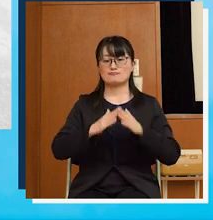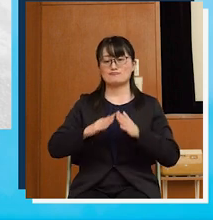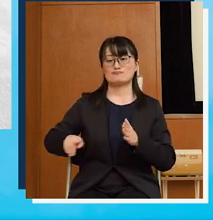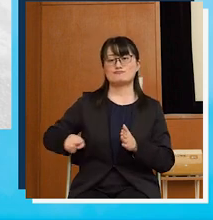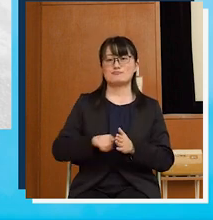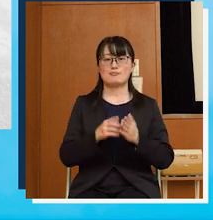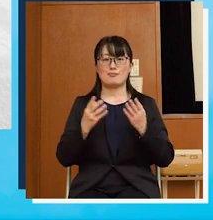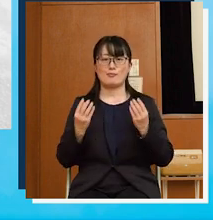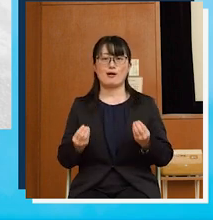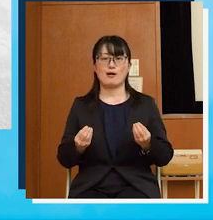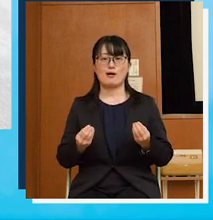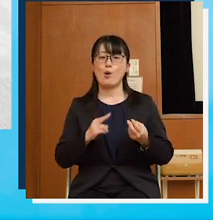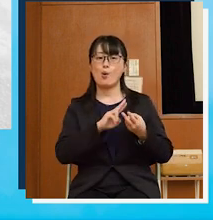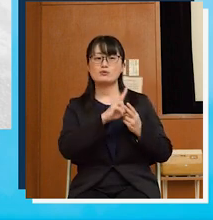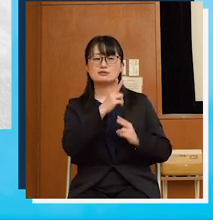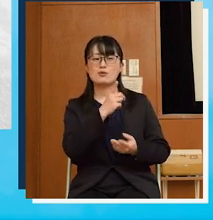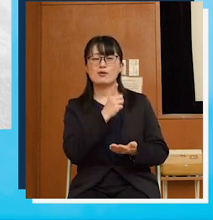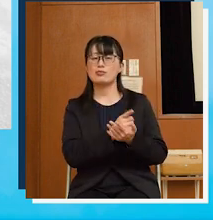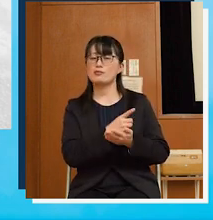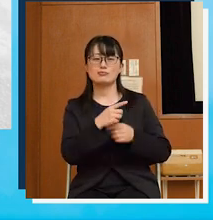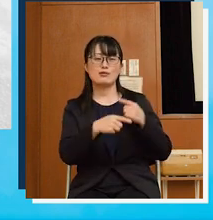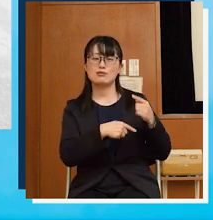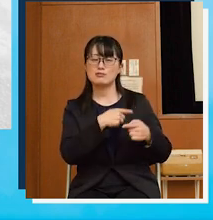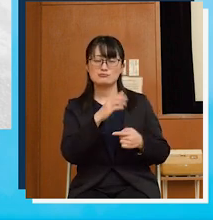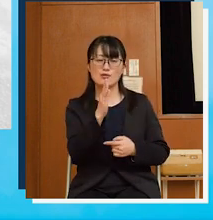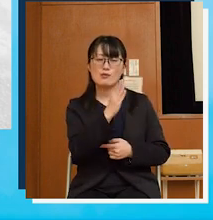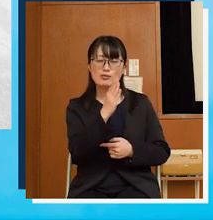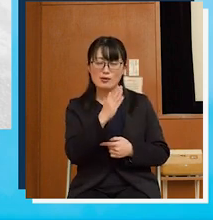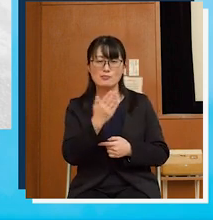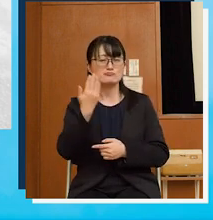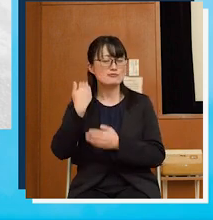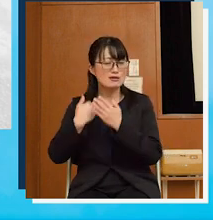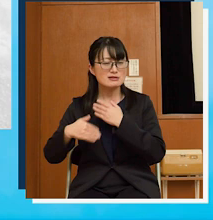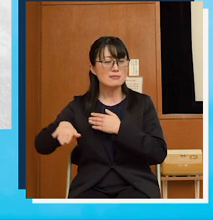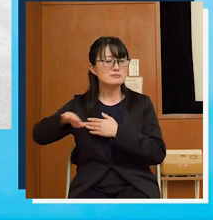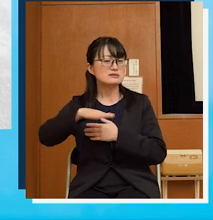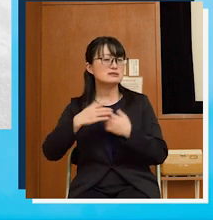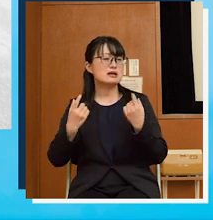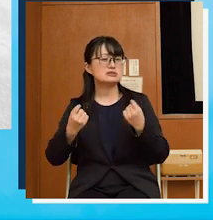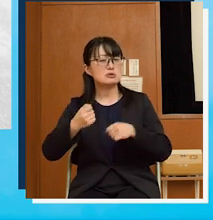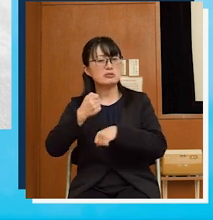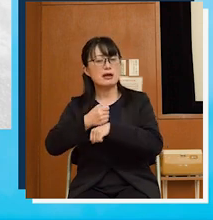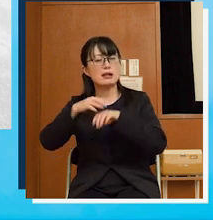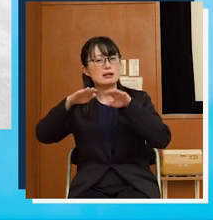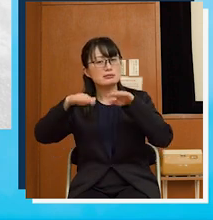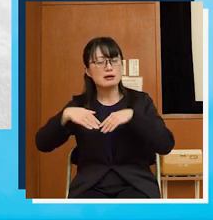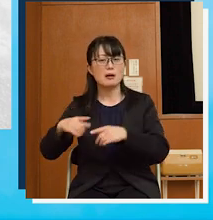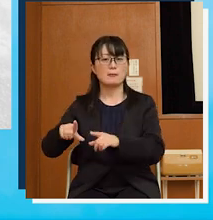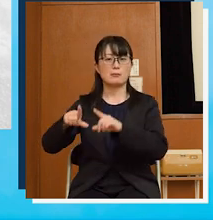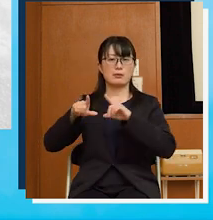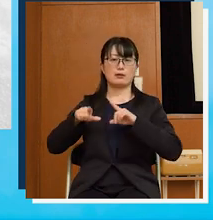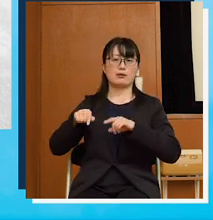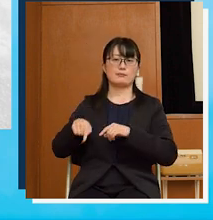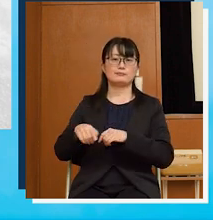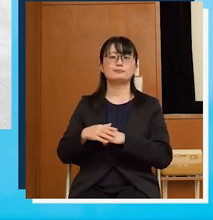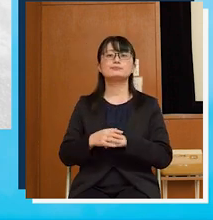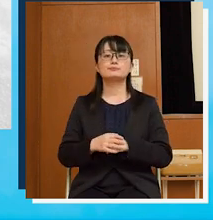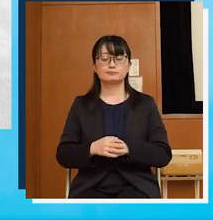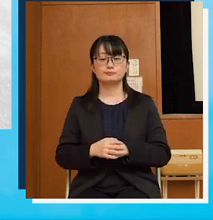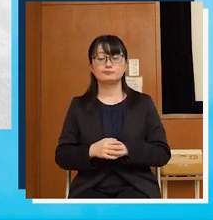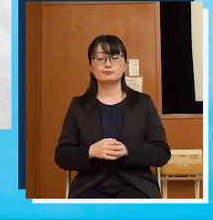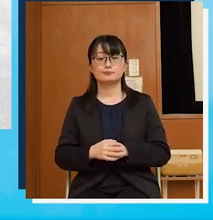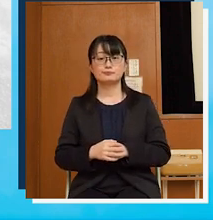て沖縄だけの話じゃないよという風にわけですねでもどうなのかこれは先ほど地位も紹介しましたけども